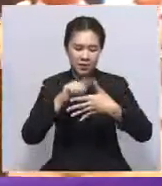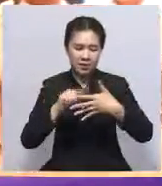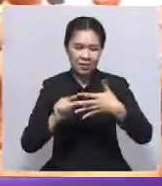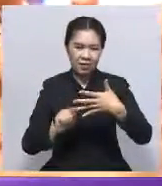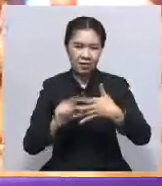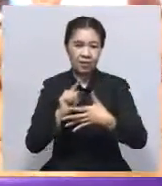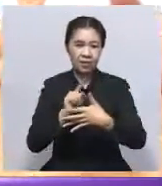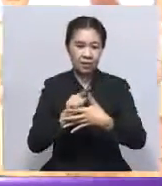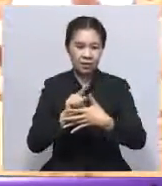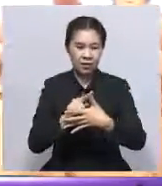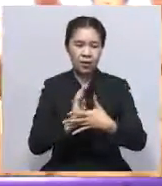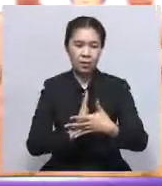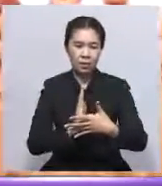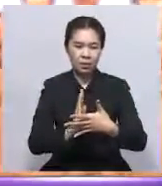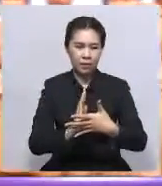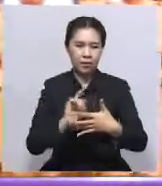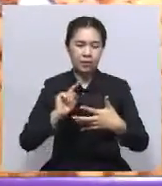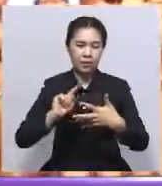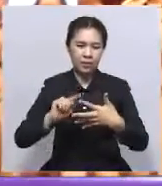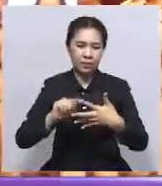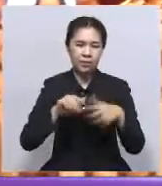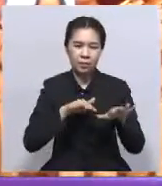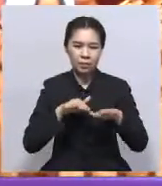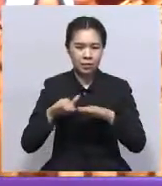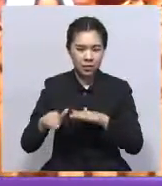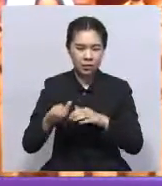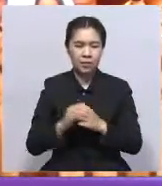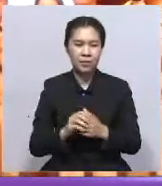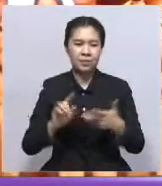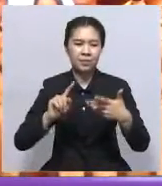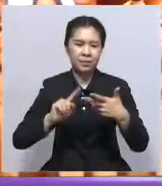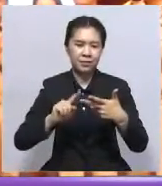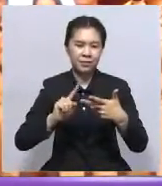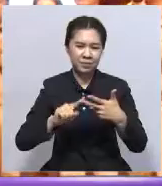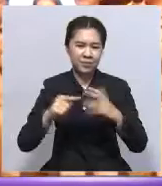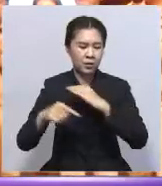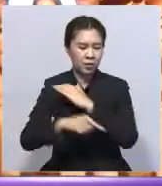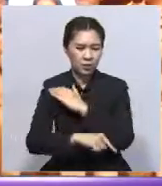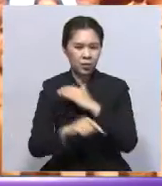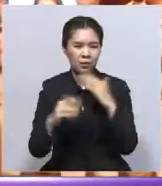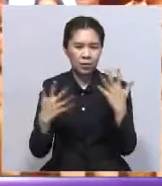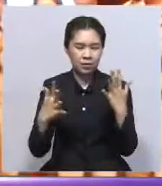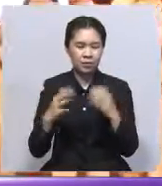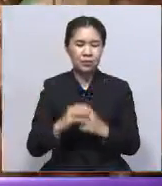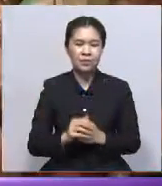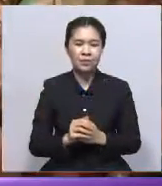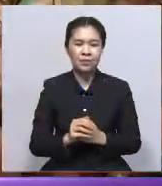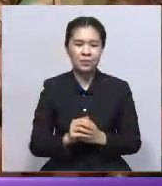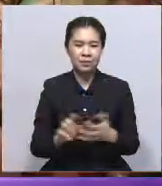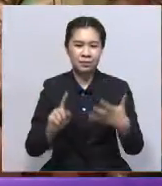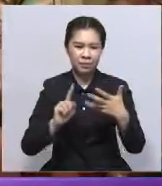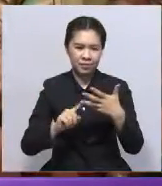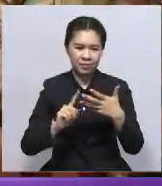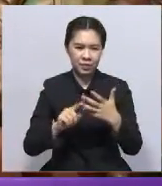ได้แก่ดัชนีความโปร่งใสดัชนีความพร้อมรับผิดดัชนีความปลอดจากการทุจริตในการปฏิบัติงาน